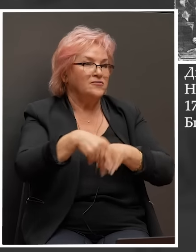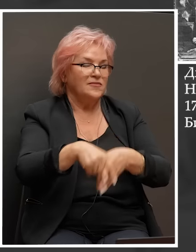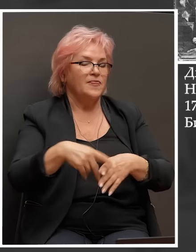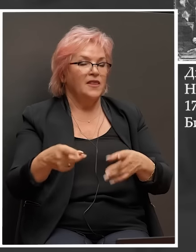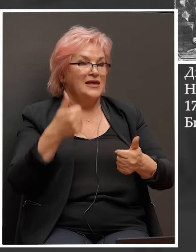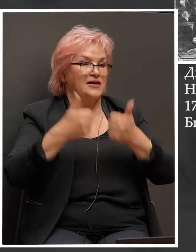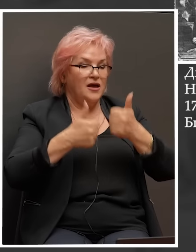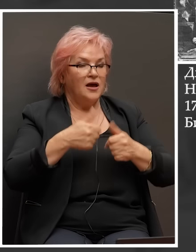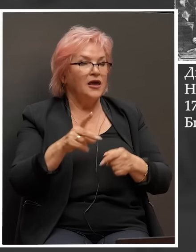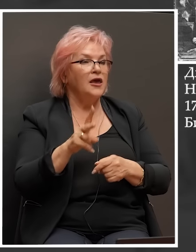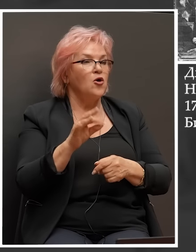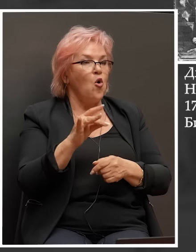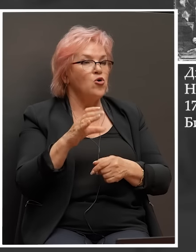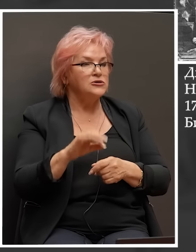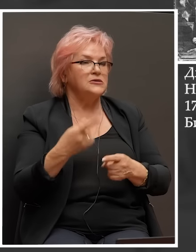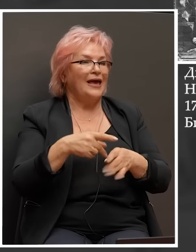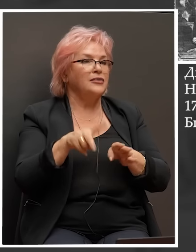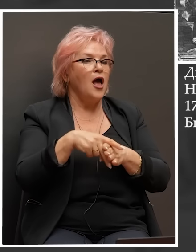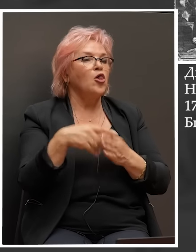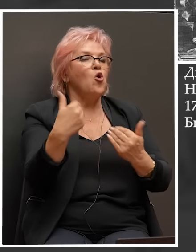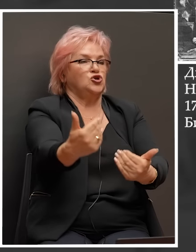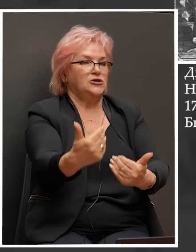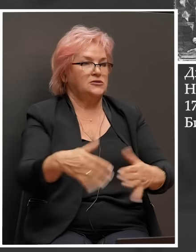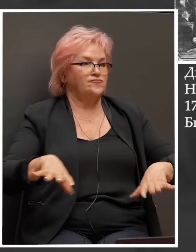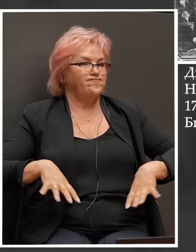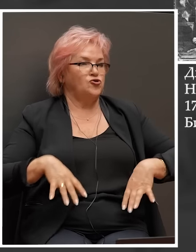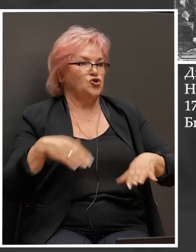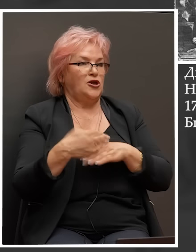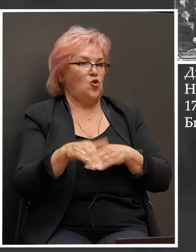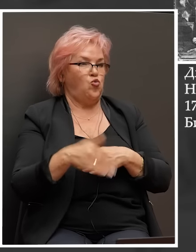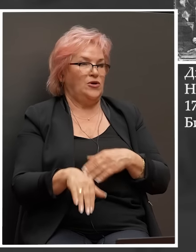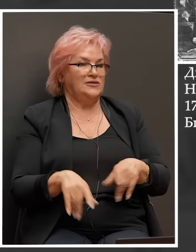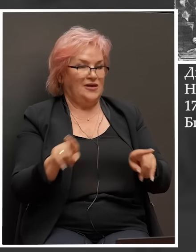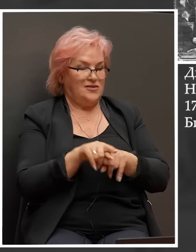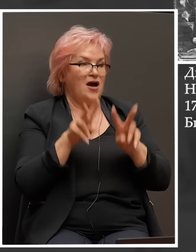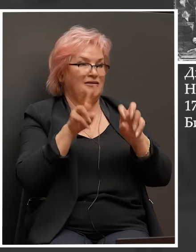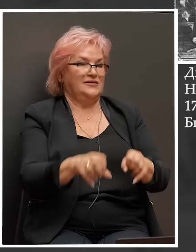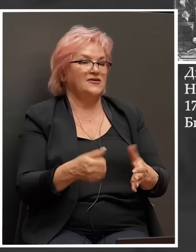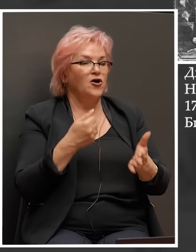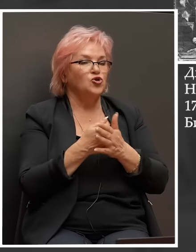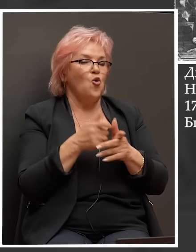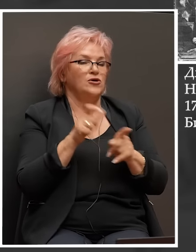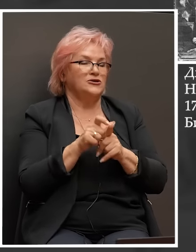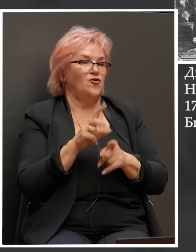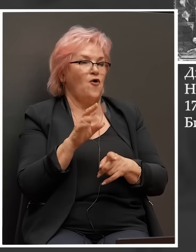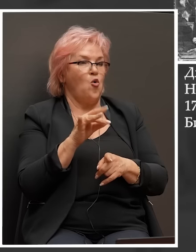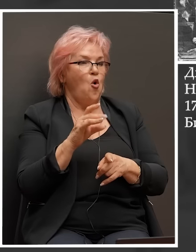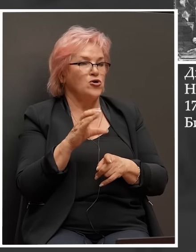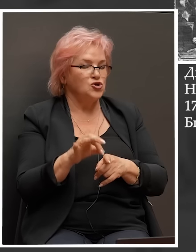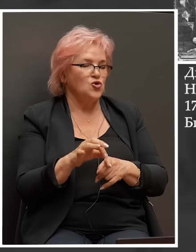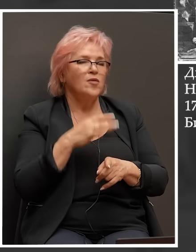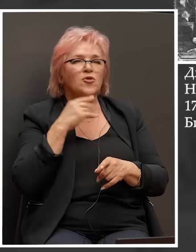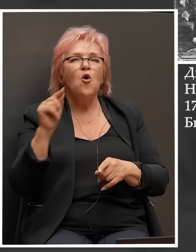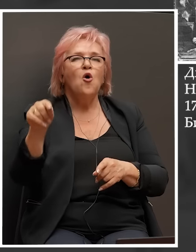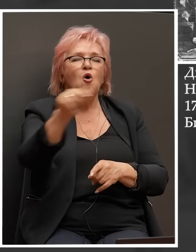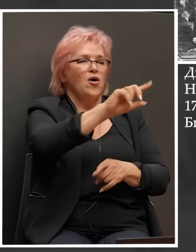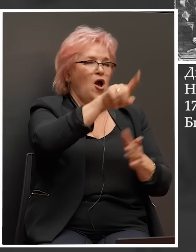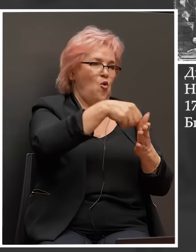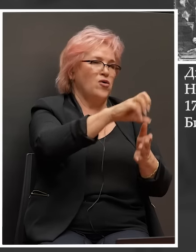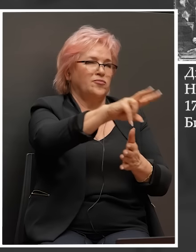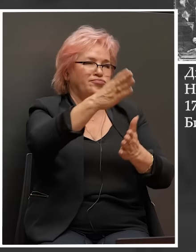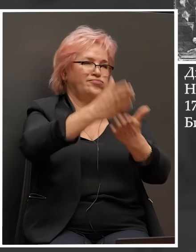Корсо, если дословно переводить, это лошадиная улица. Так она называлась до появления слова Корсо, она называлась, и Корсо много где есть, во многих